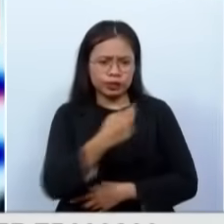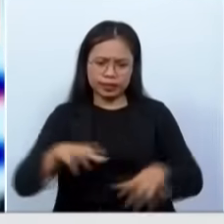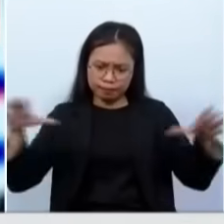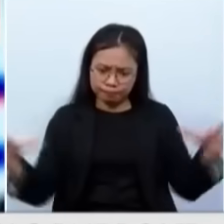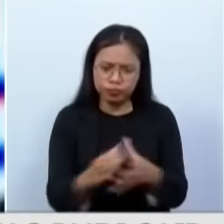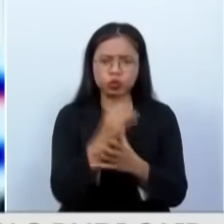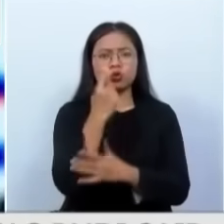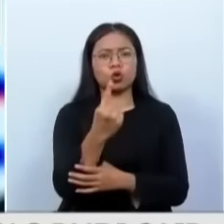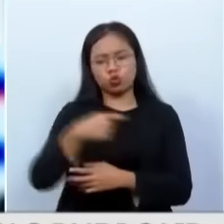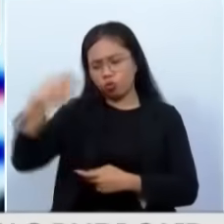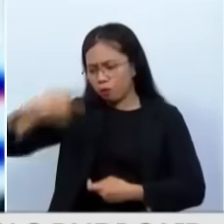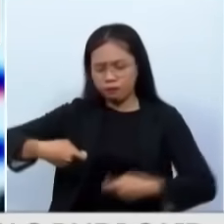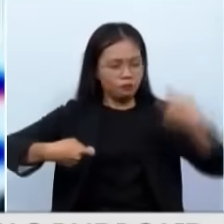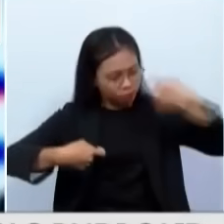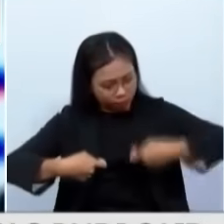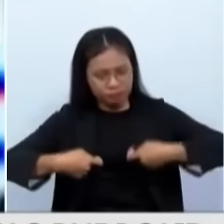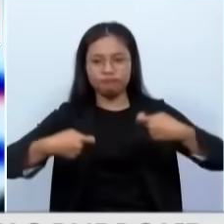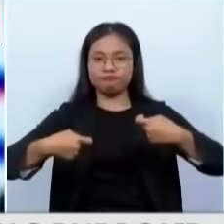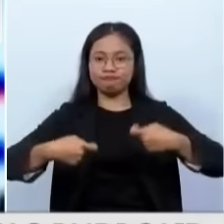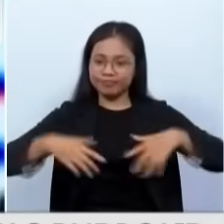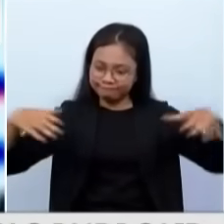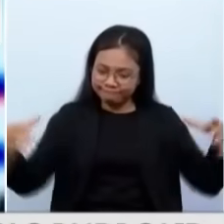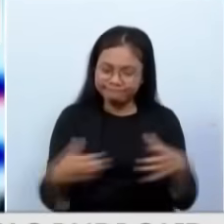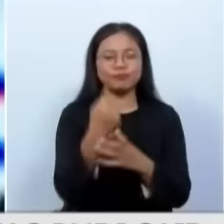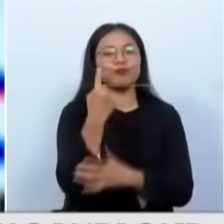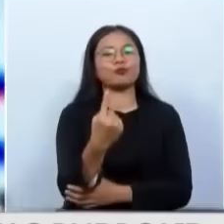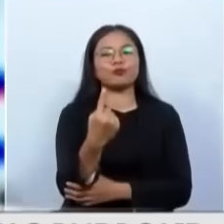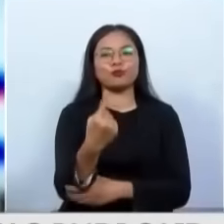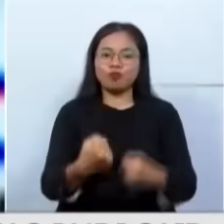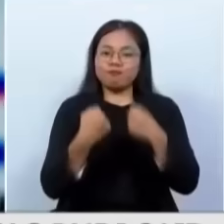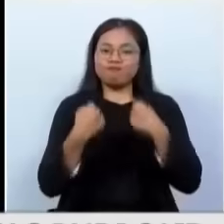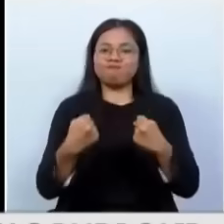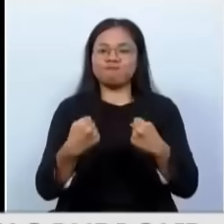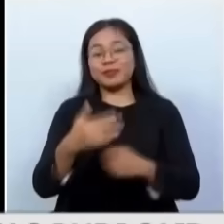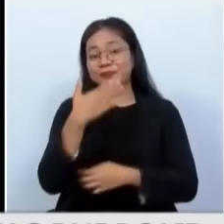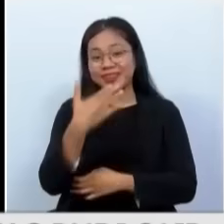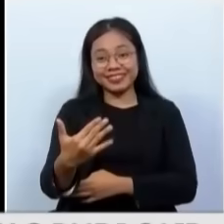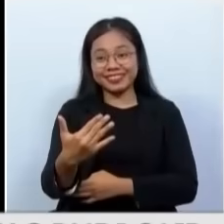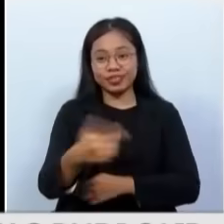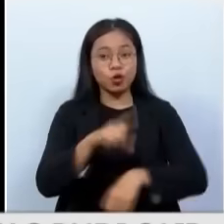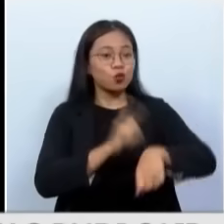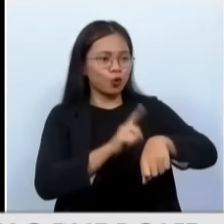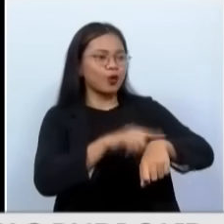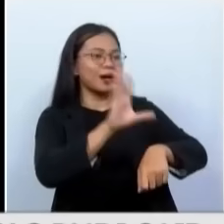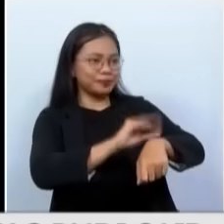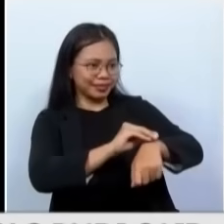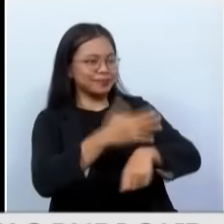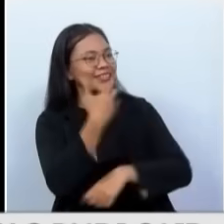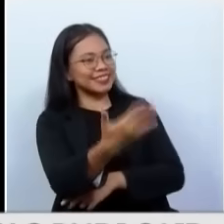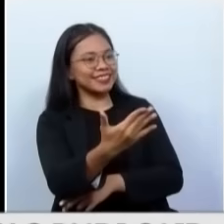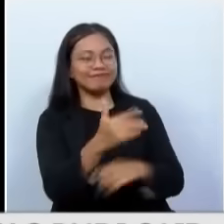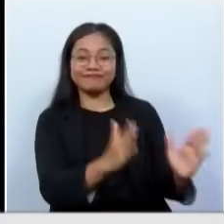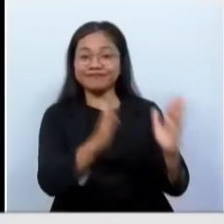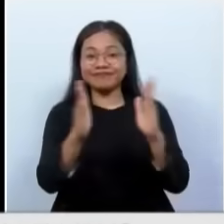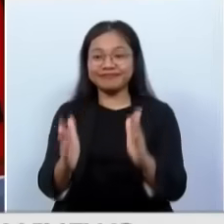bangsaersatuun kerukunan dengan persatuan kita akan jadi kuat waktu habis bapak prabo Subianto Terima kasih baik selanjutnya kami